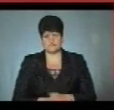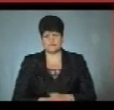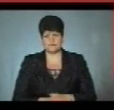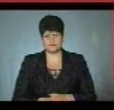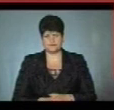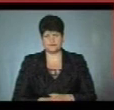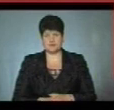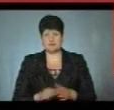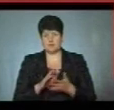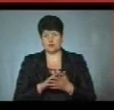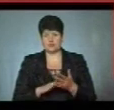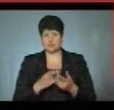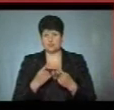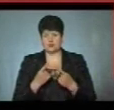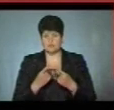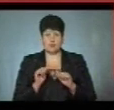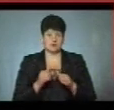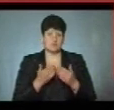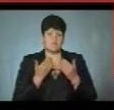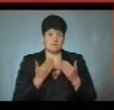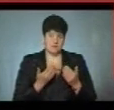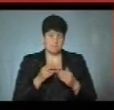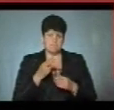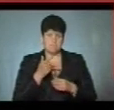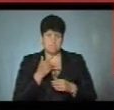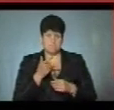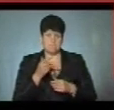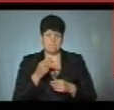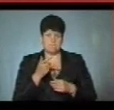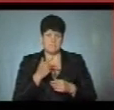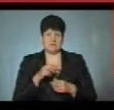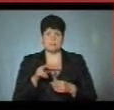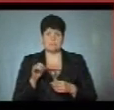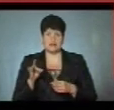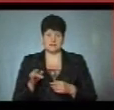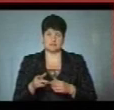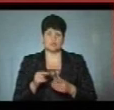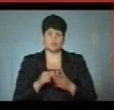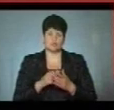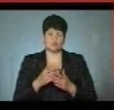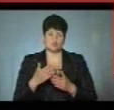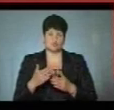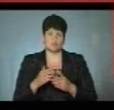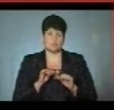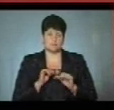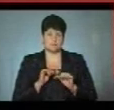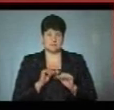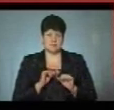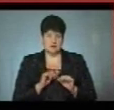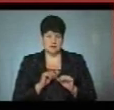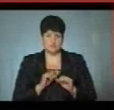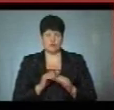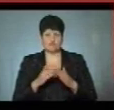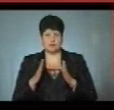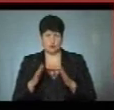слово вам, пане Петре, з точки зору безпеки в стаціонарних таборах. Але я хочу, щоб ми